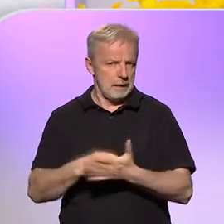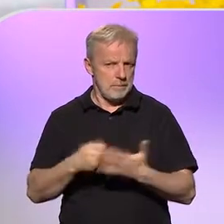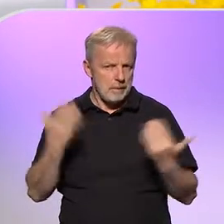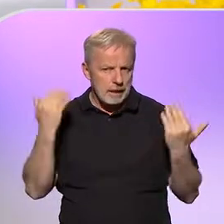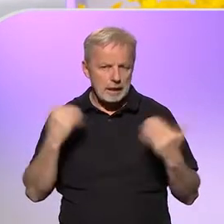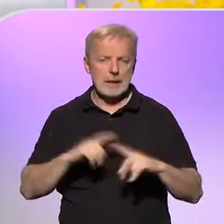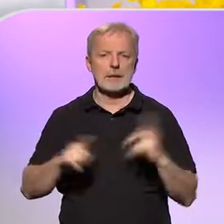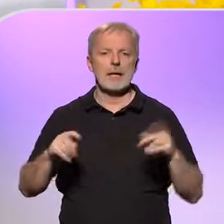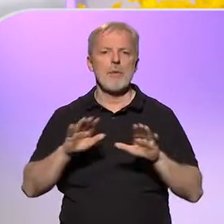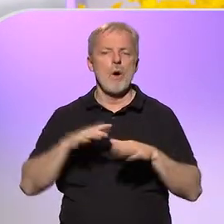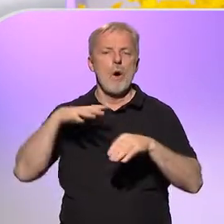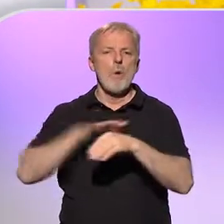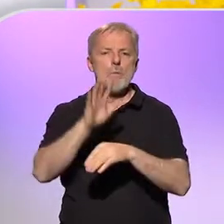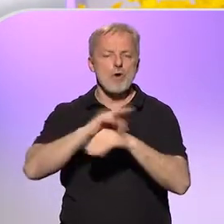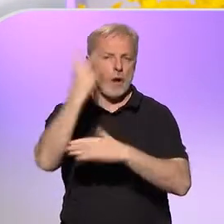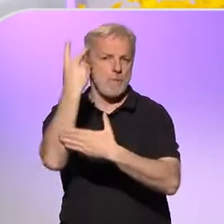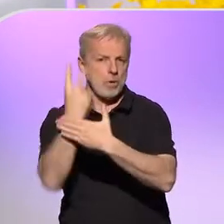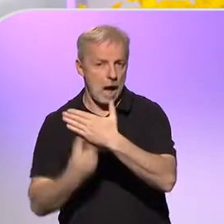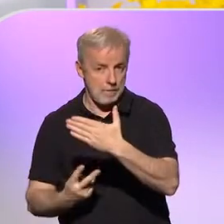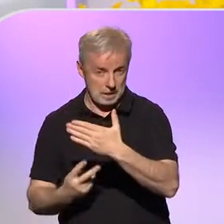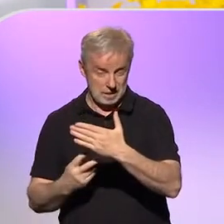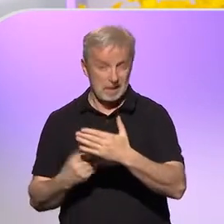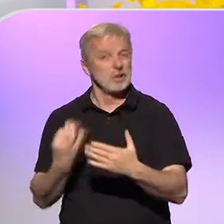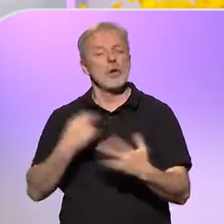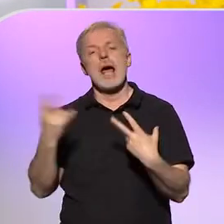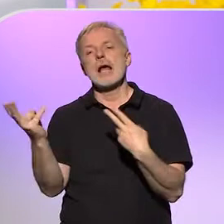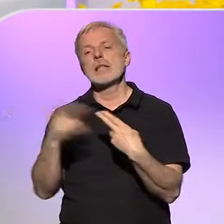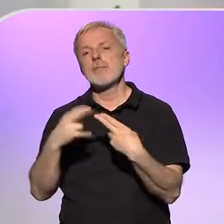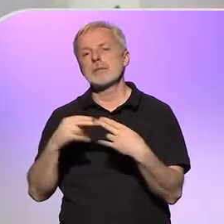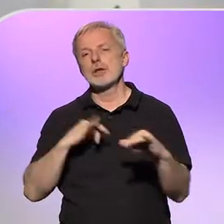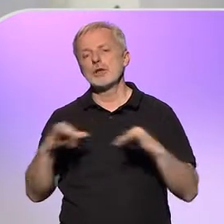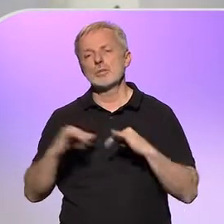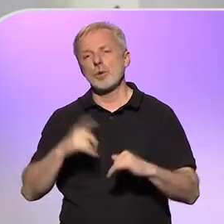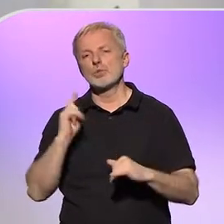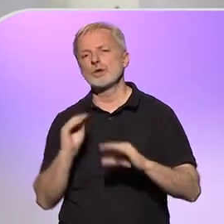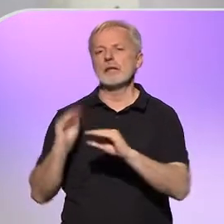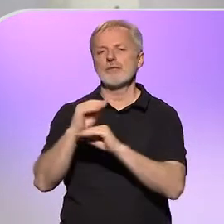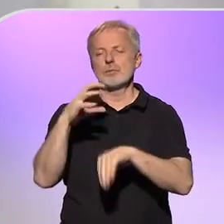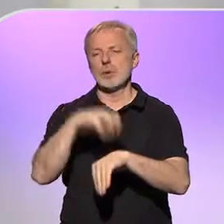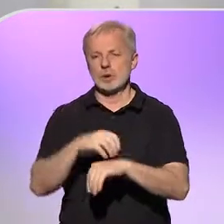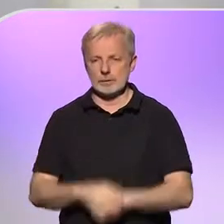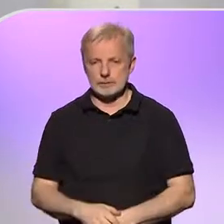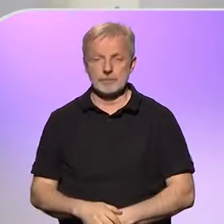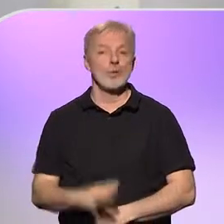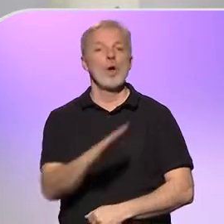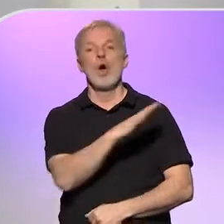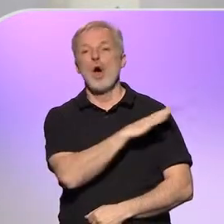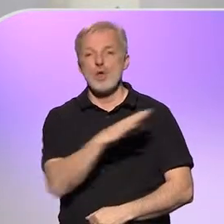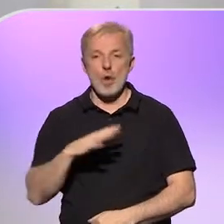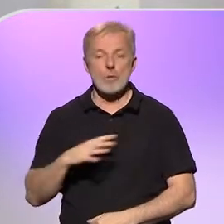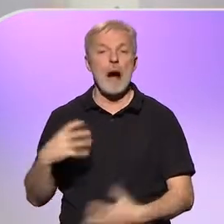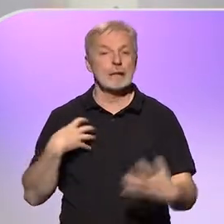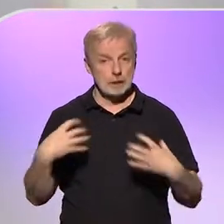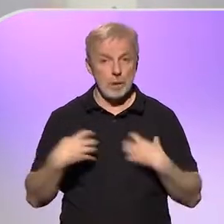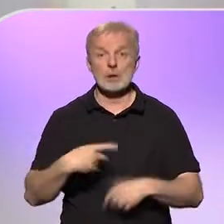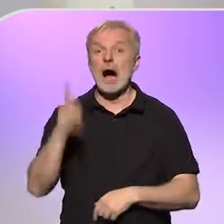budu potápět, co všechno je vlastně považováno za rizikové sporty a mělo by to být připojištěno? Tak pokud děláte běžný sport, ale je to nějaká soutěž, tak